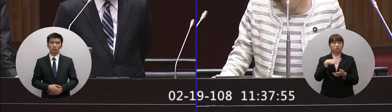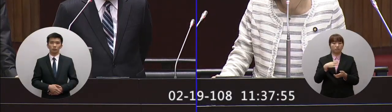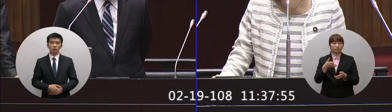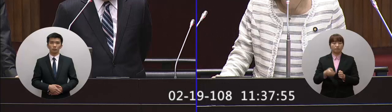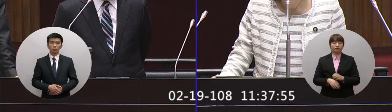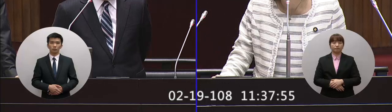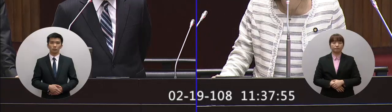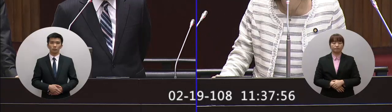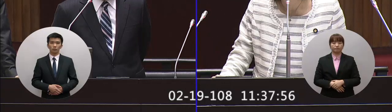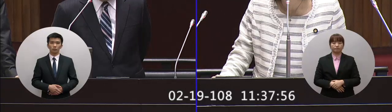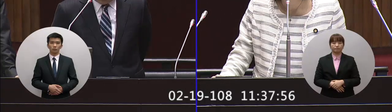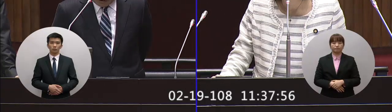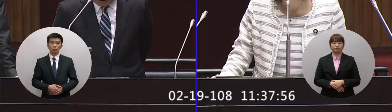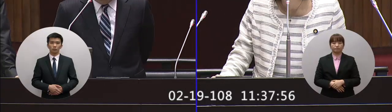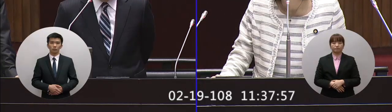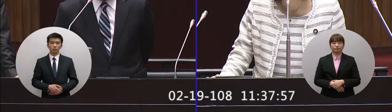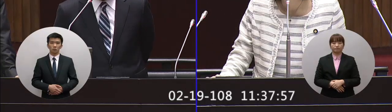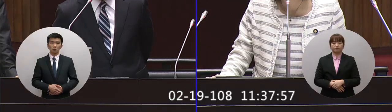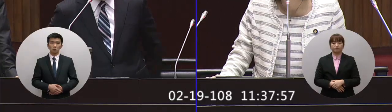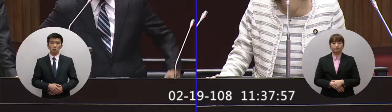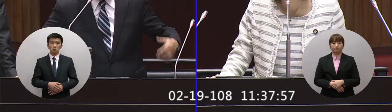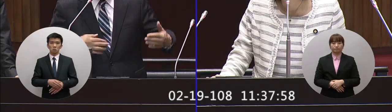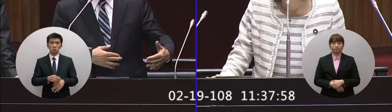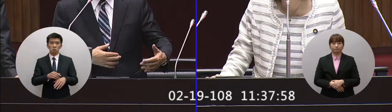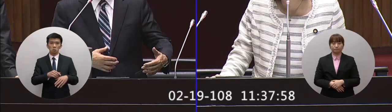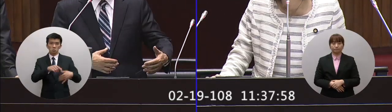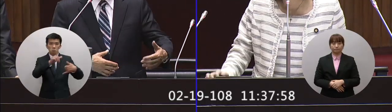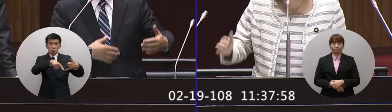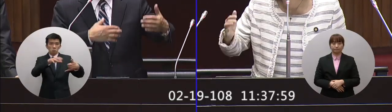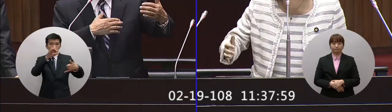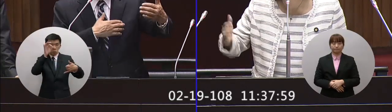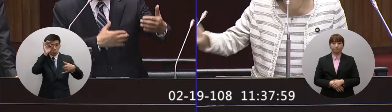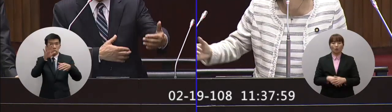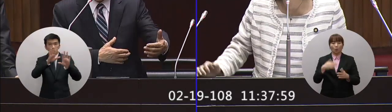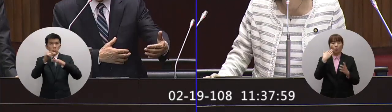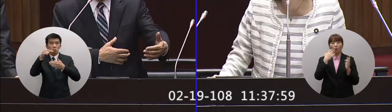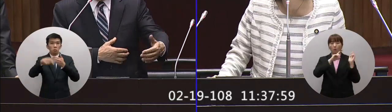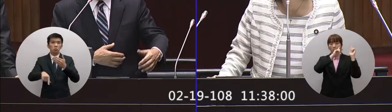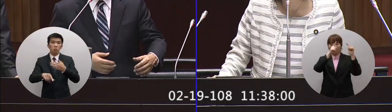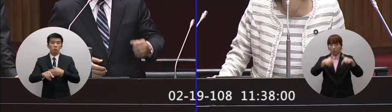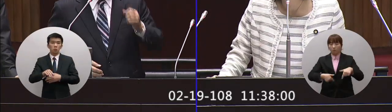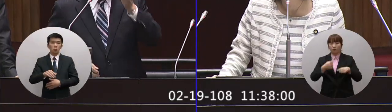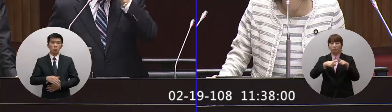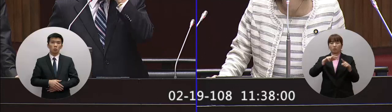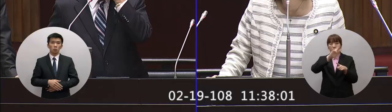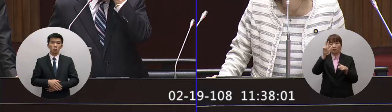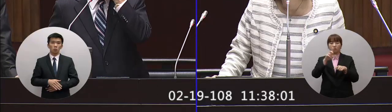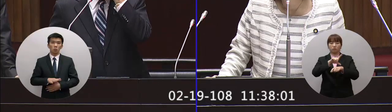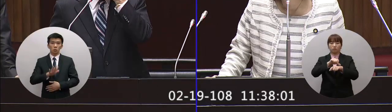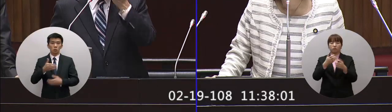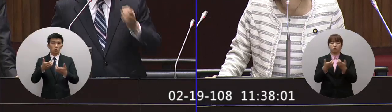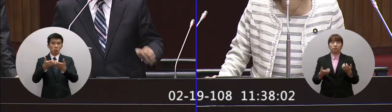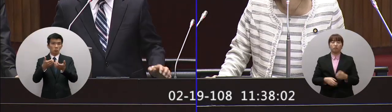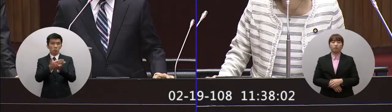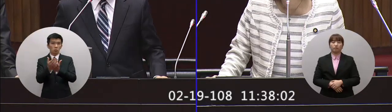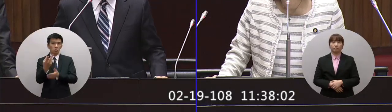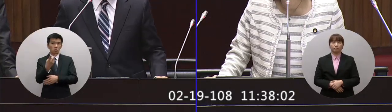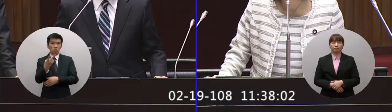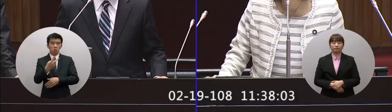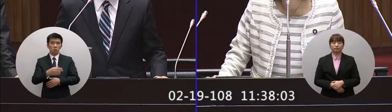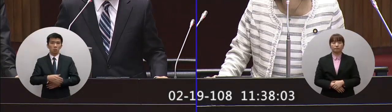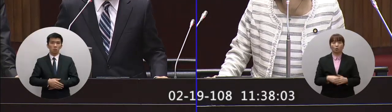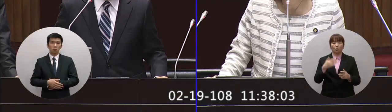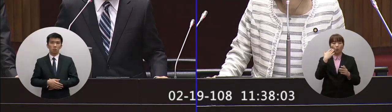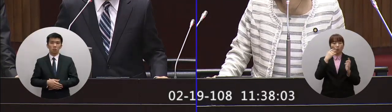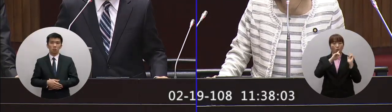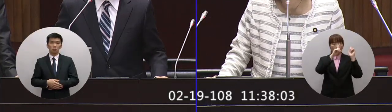钱？ 要看你是请怎么样的，有 全天的还是半天的？ 哎，对，它分成两种。 是，哎，